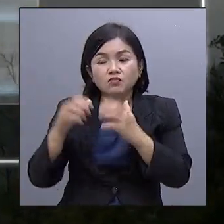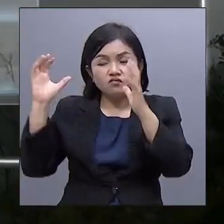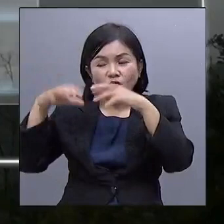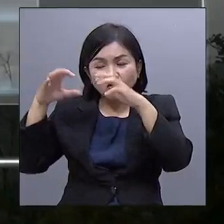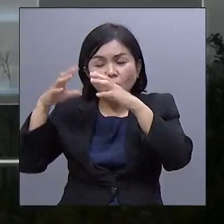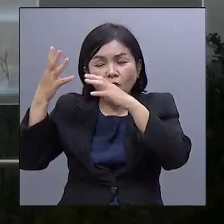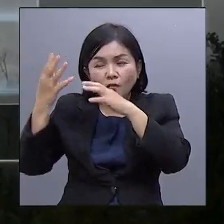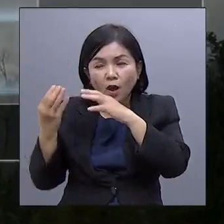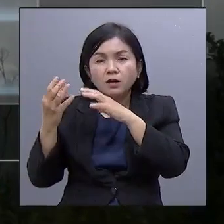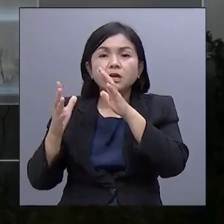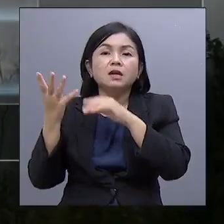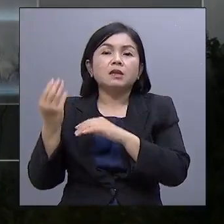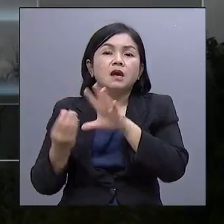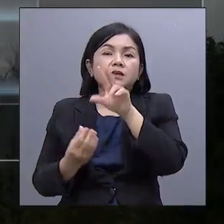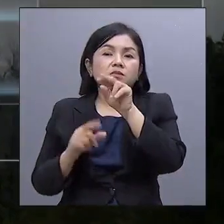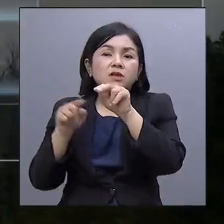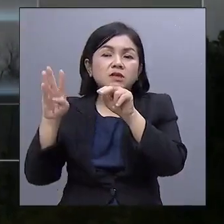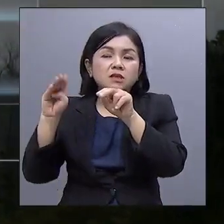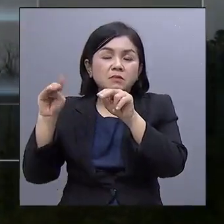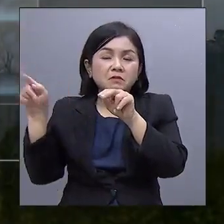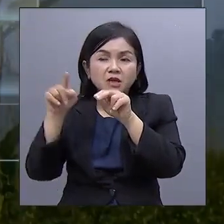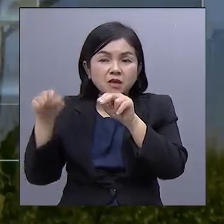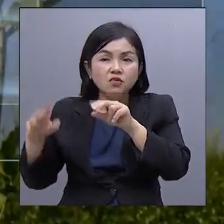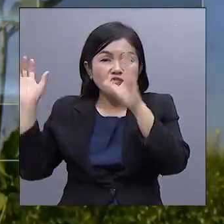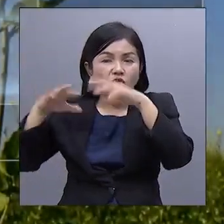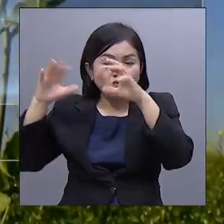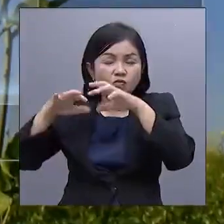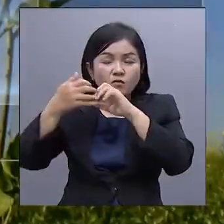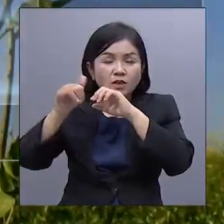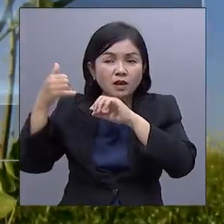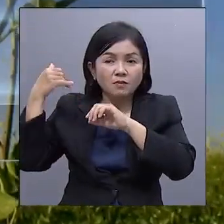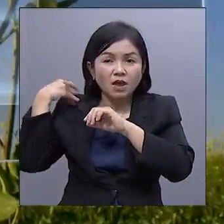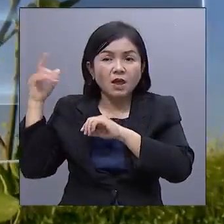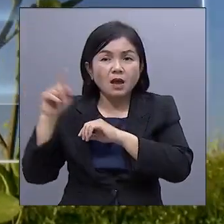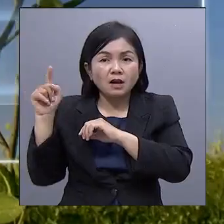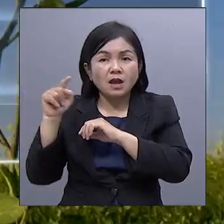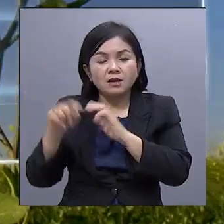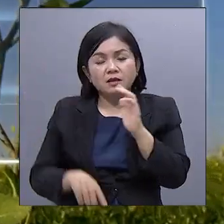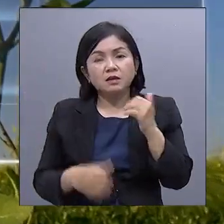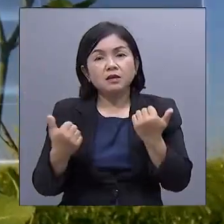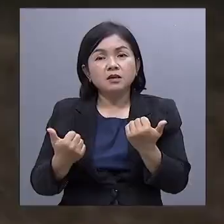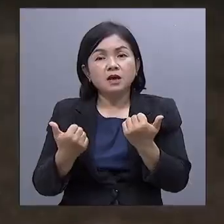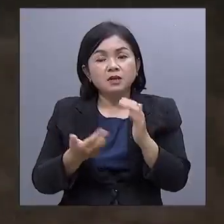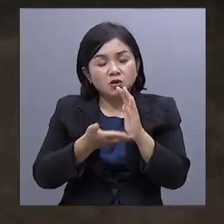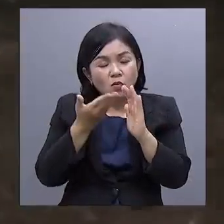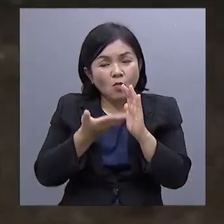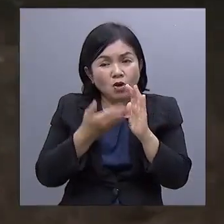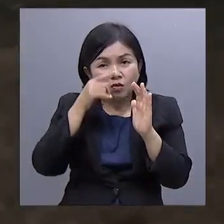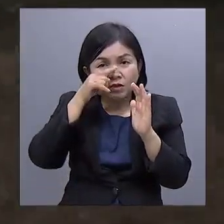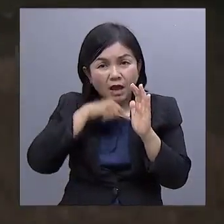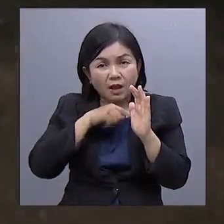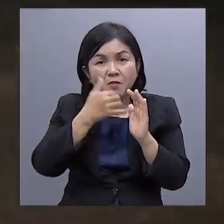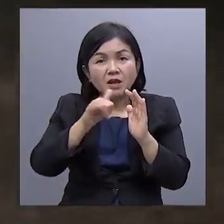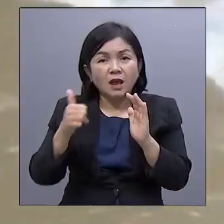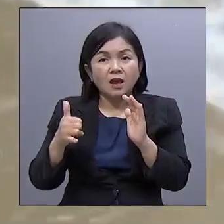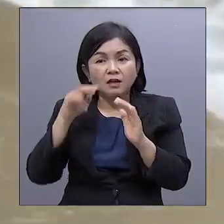องลดลงเหลือ 30-40% ของพื้นที่และมีฝนตกหนักบางแห่งทางด้านฝั่งตะวันตกของภาคและตอนบนของภาคซึ่งอาจจะทำให้เกิดส